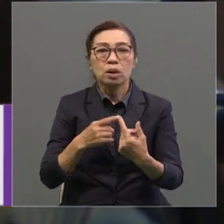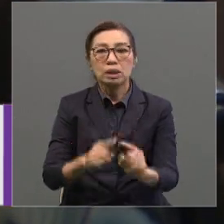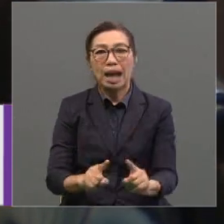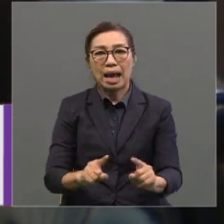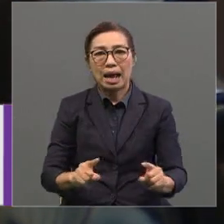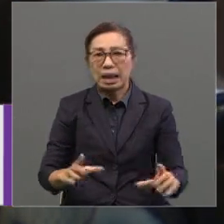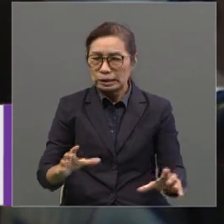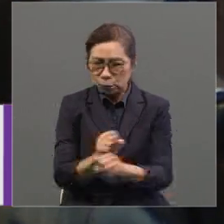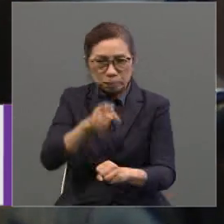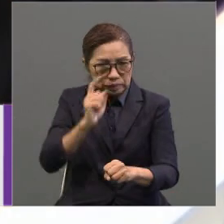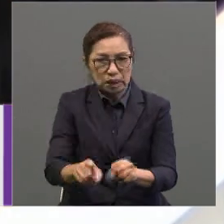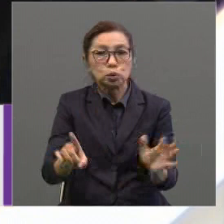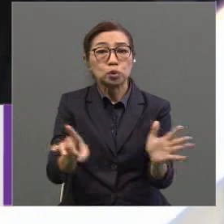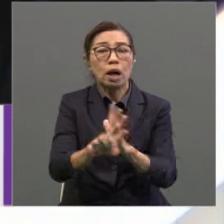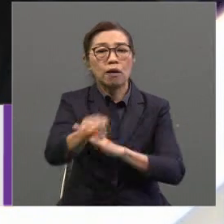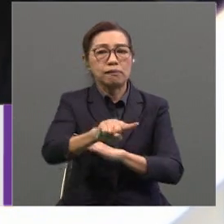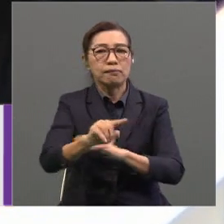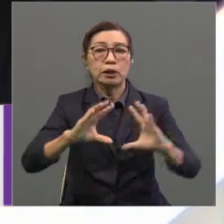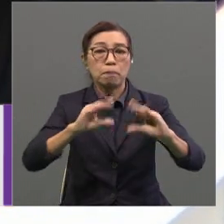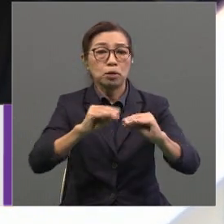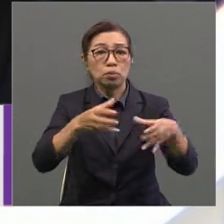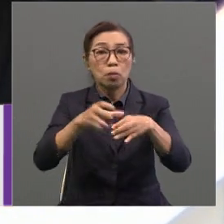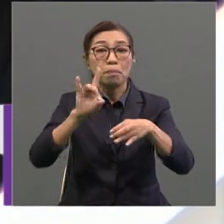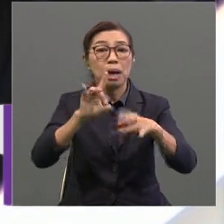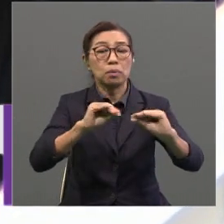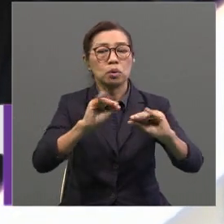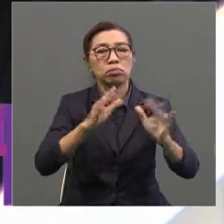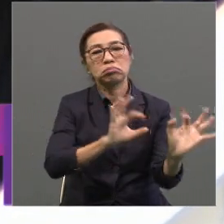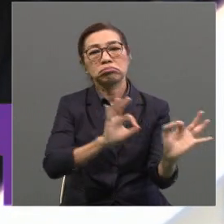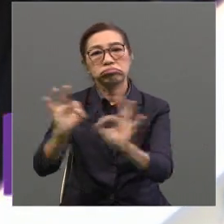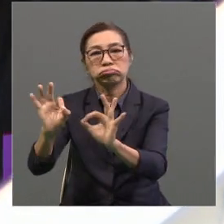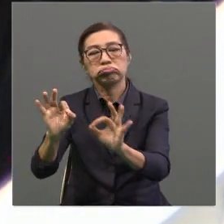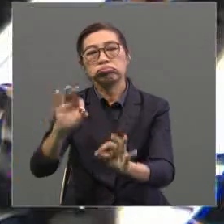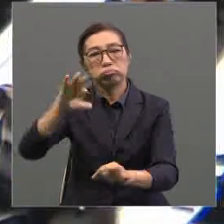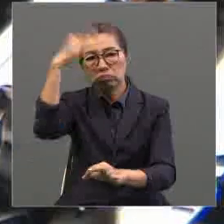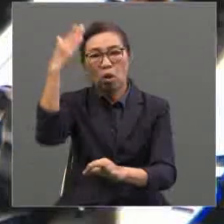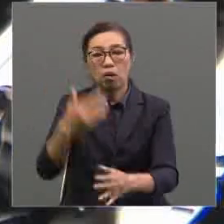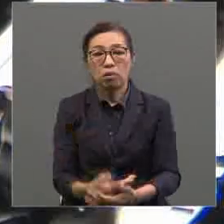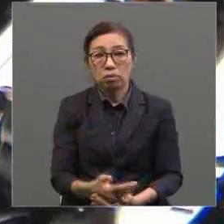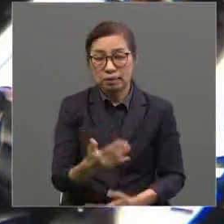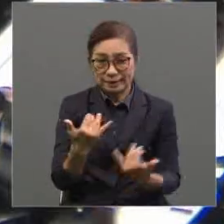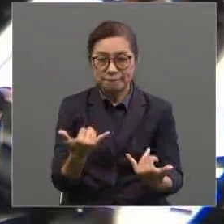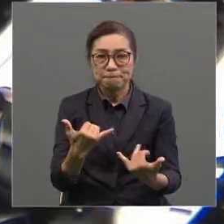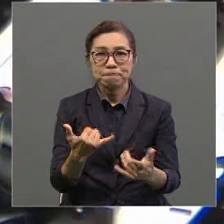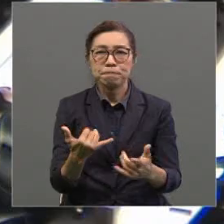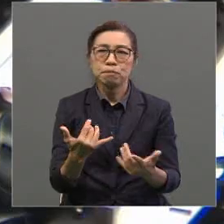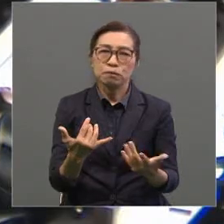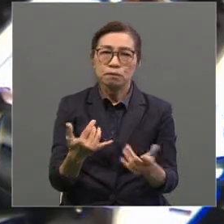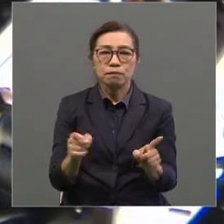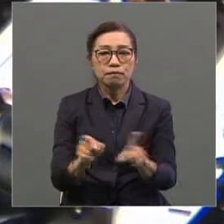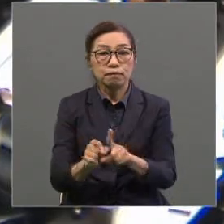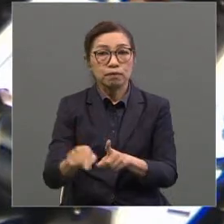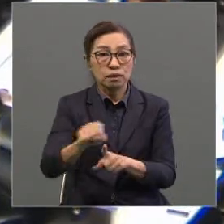ได้มีการยกเลิกหรือว่าเลื่อนการหารือกับ 8พรรคการเมืองออกไปแล้วนั่นเองคือในระหว่างที่